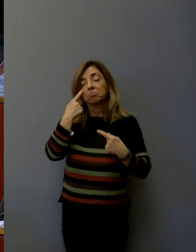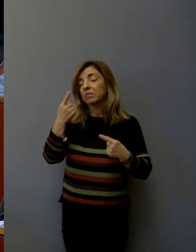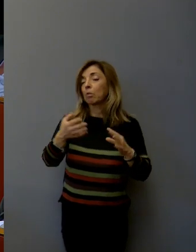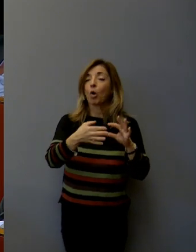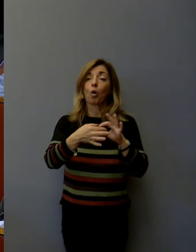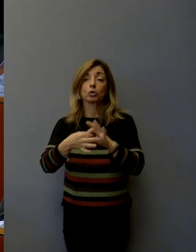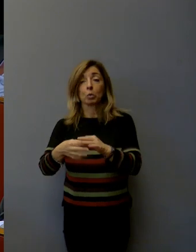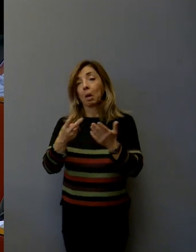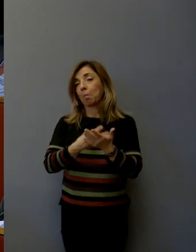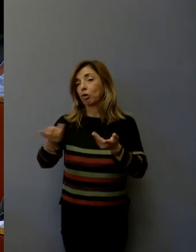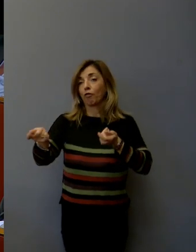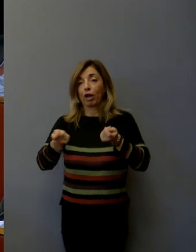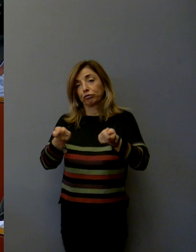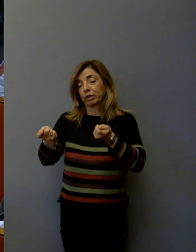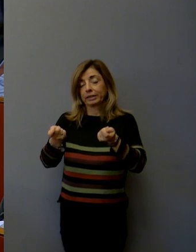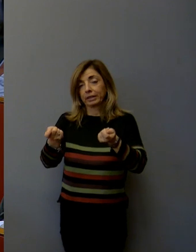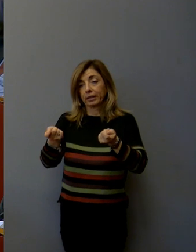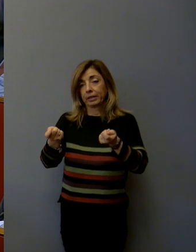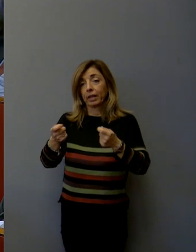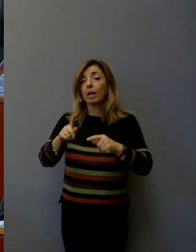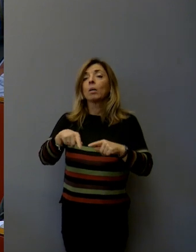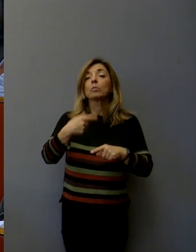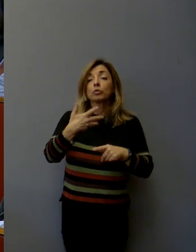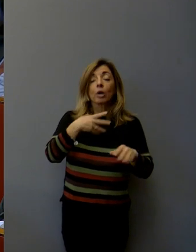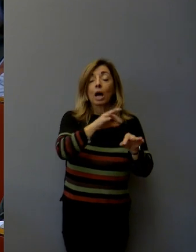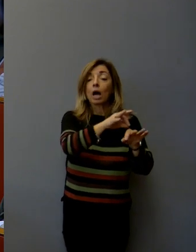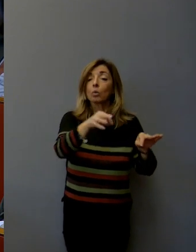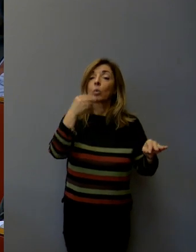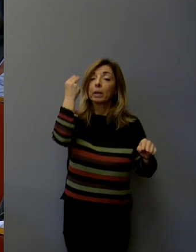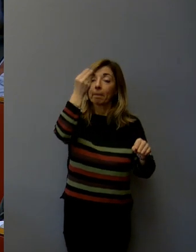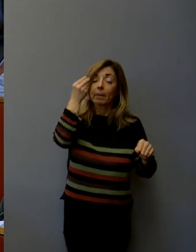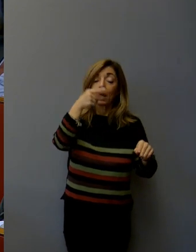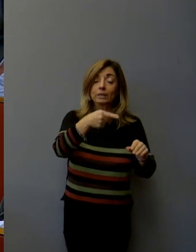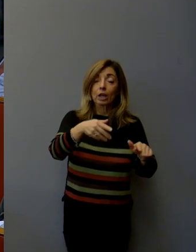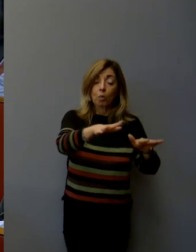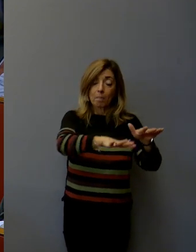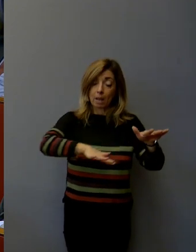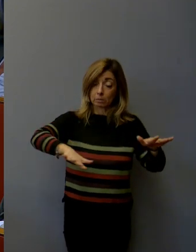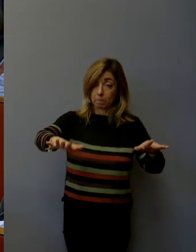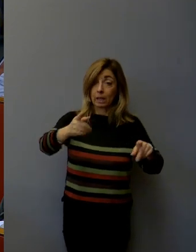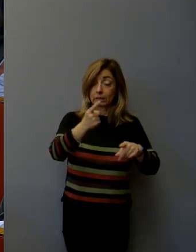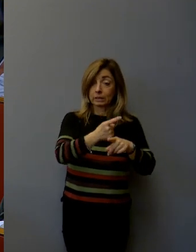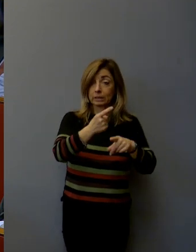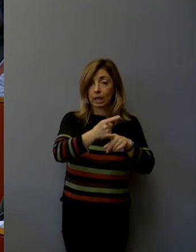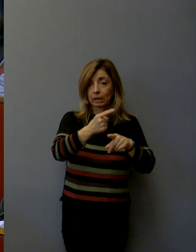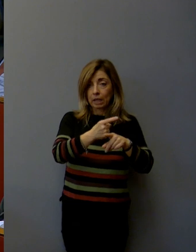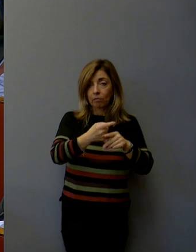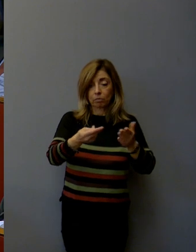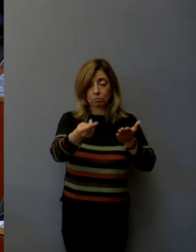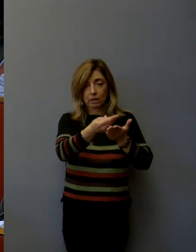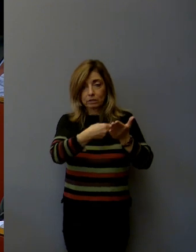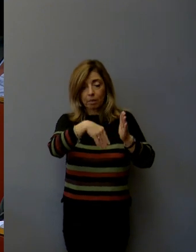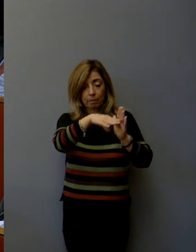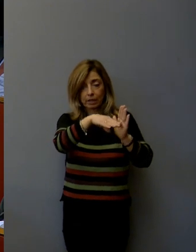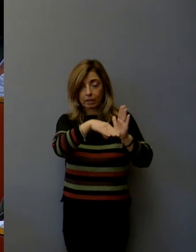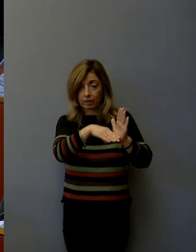oppure chi pensa che pianificare gli spazi abbia un valore che non è di un anno 10 anni 20 anni ma